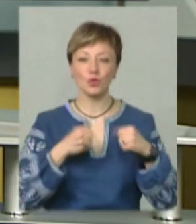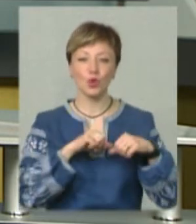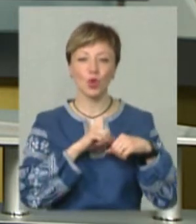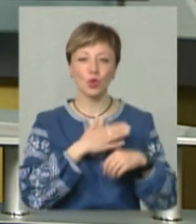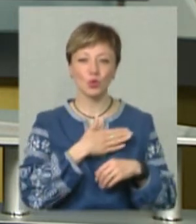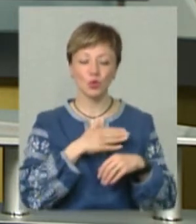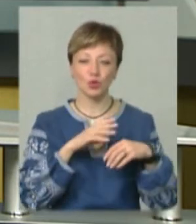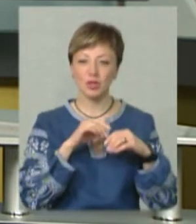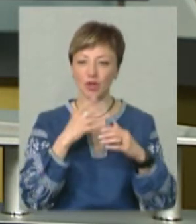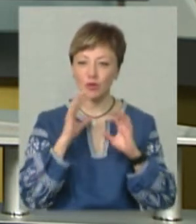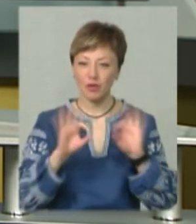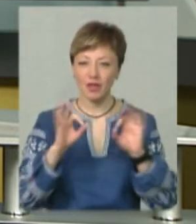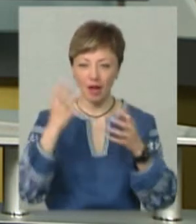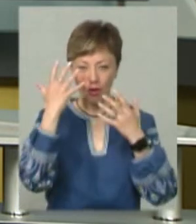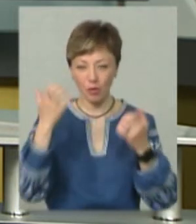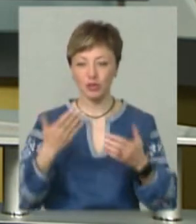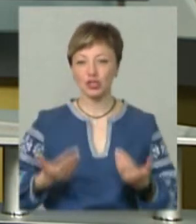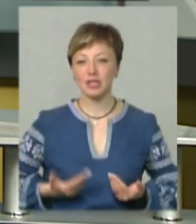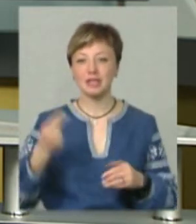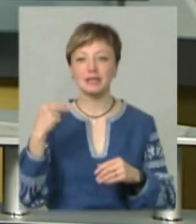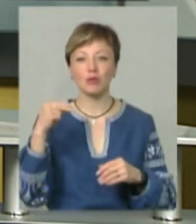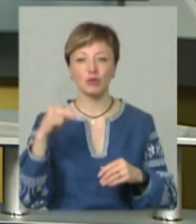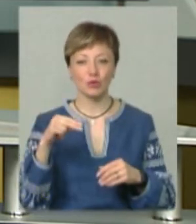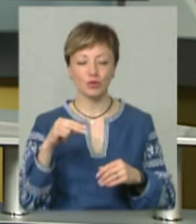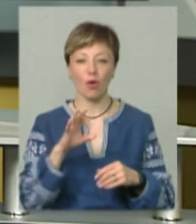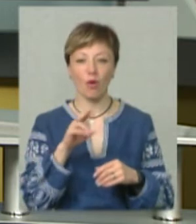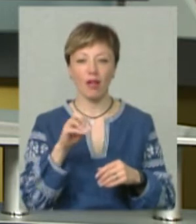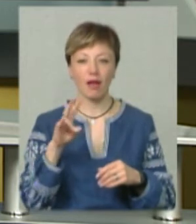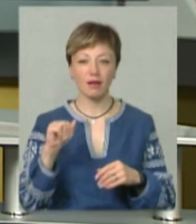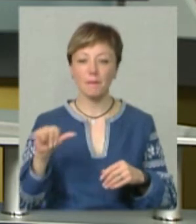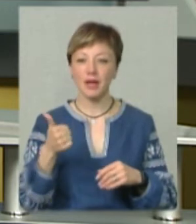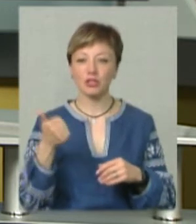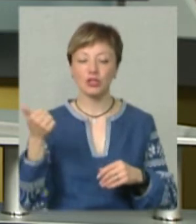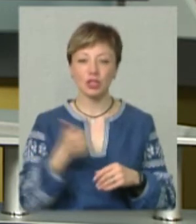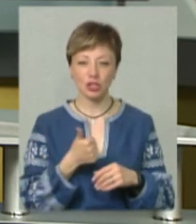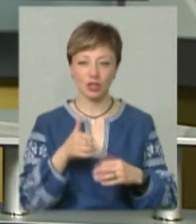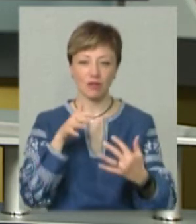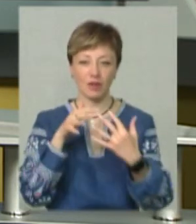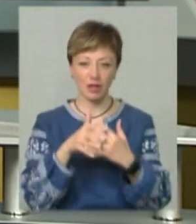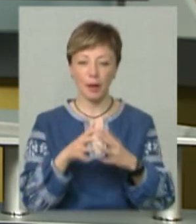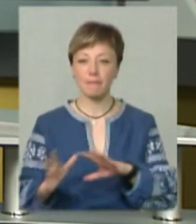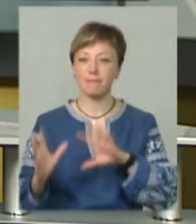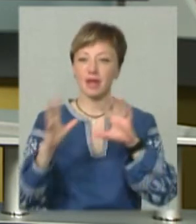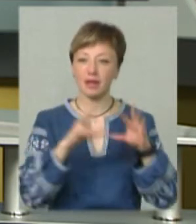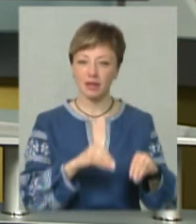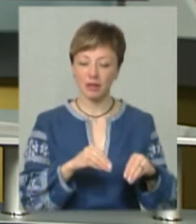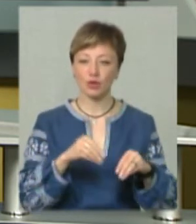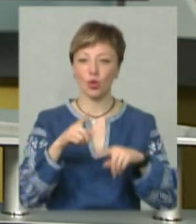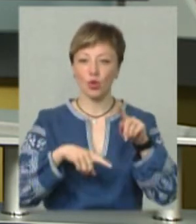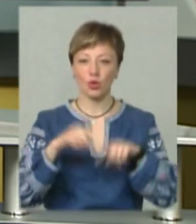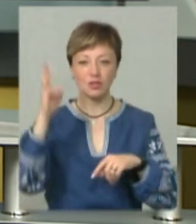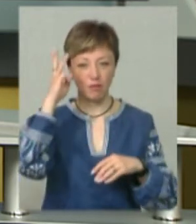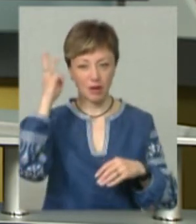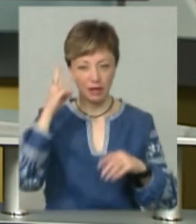Так розповідає про своє хобі жителька Запоріжжя Олена Шкоденко. Каже, у перший тиждень повномасштабного наступу переїхала з родиною до родичів